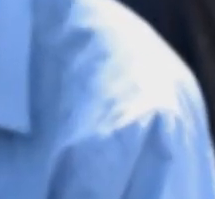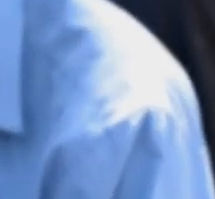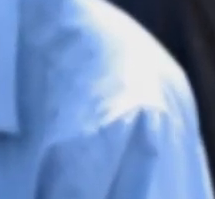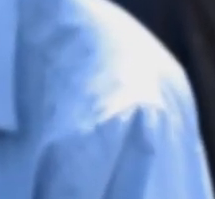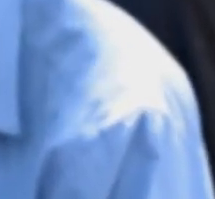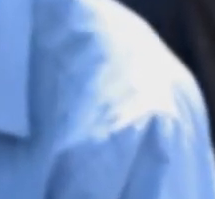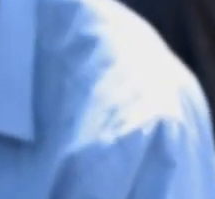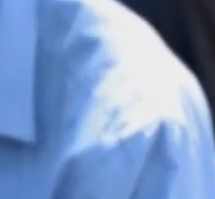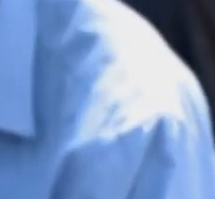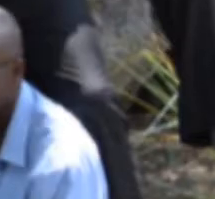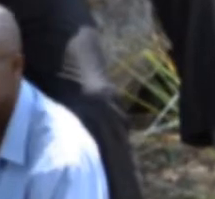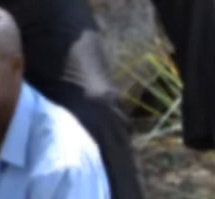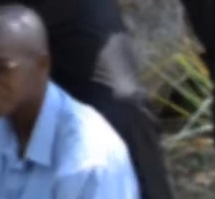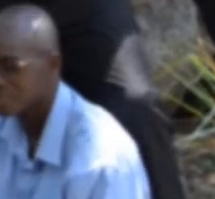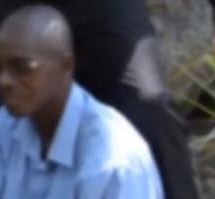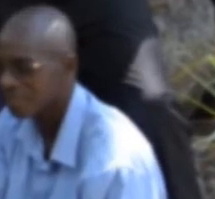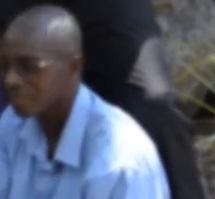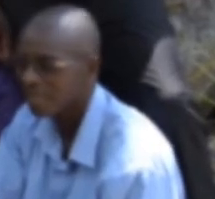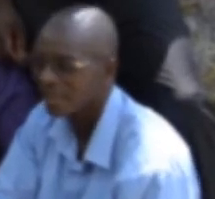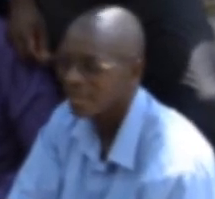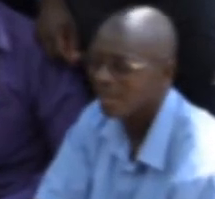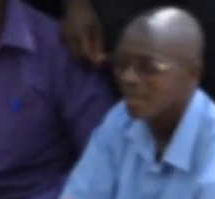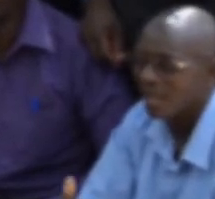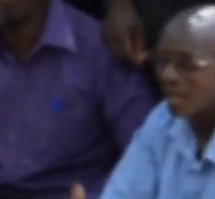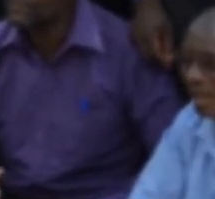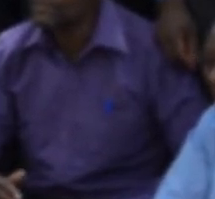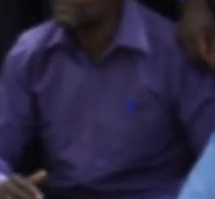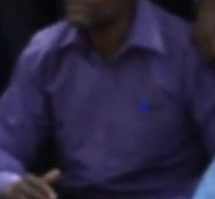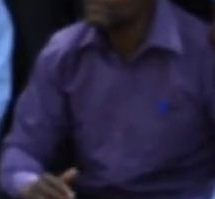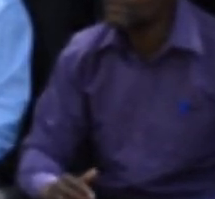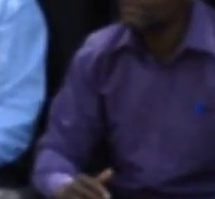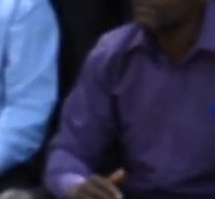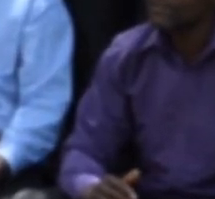rufurwa parazo. Chamuka.